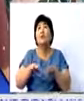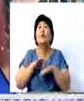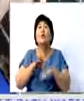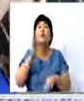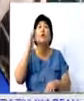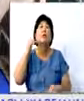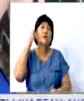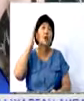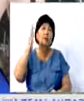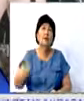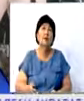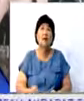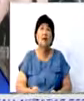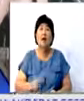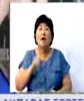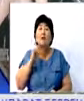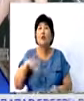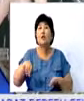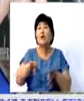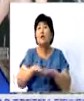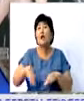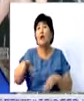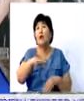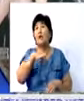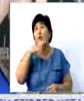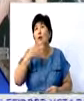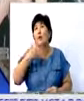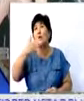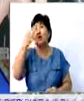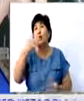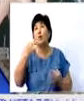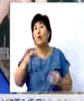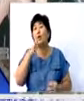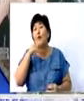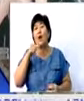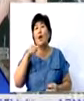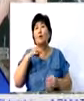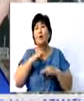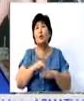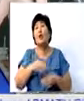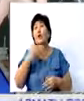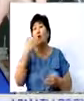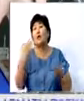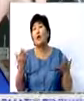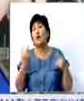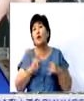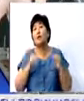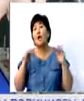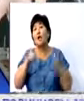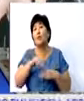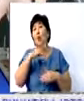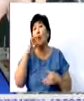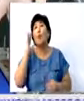деген үміттеміз. Жастар осындай алаңдарда көбіне көп жазғы өзінің бос уақытын ұйымдастыру кезінде, жазғы тынығу кезінде осындай басқосулардың